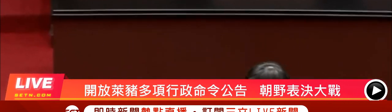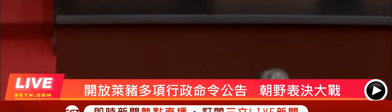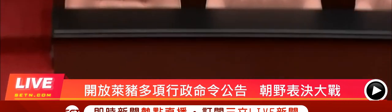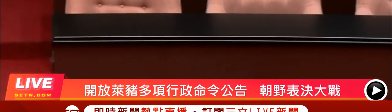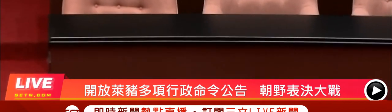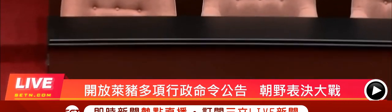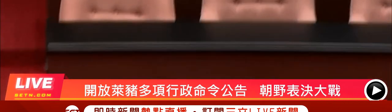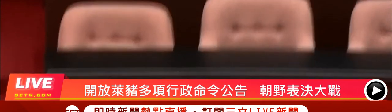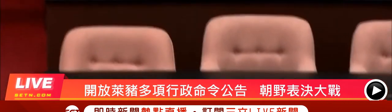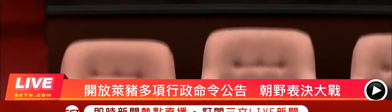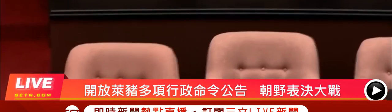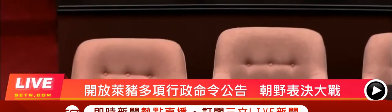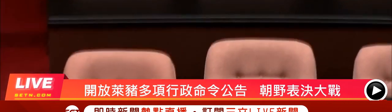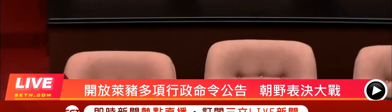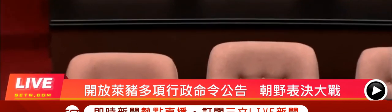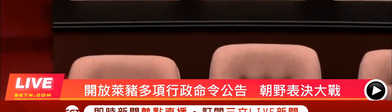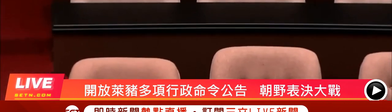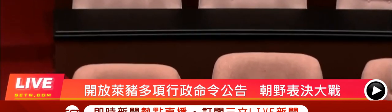的12月哈。